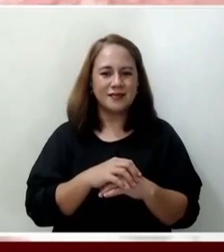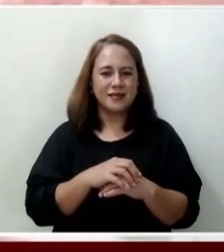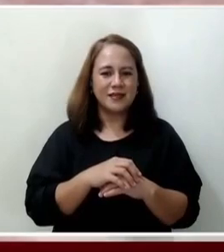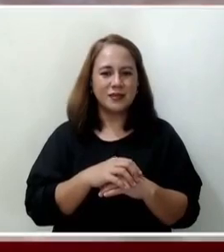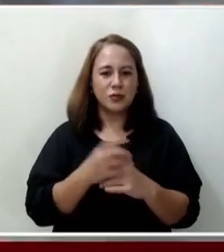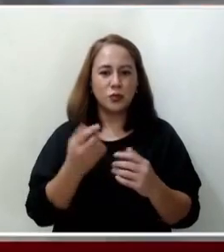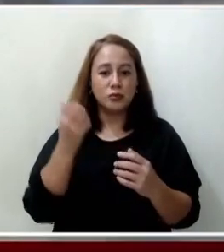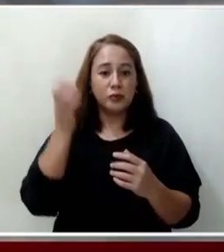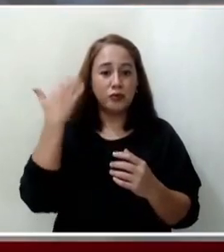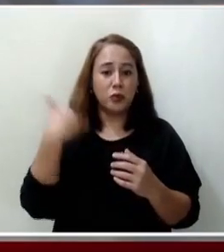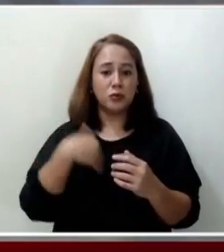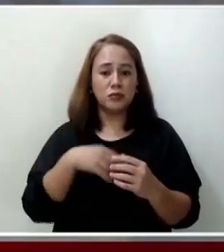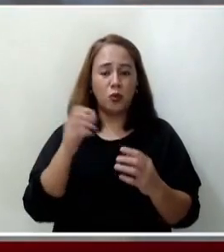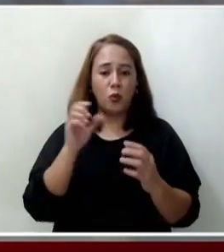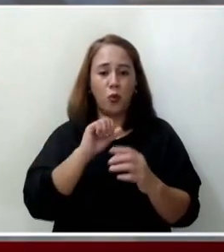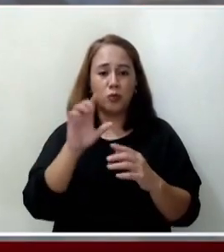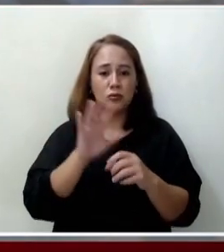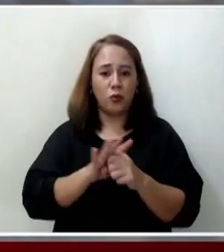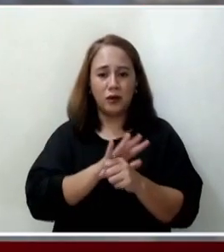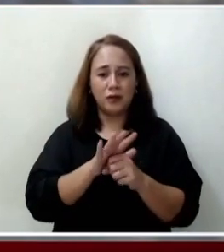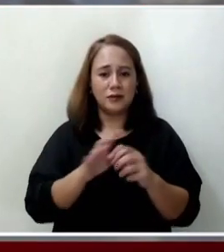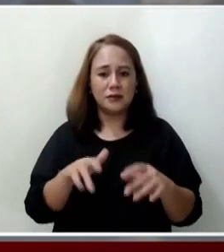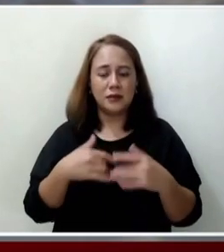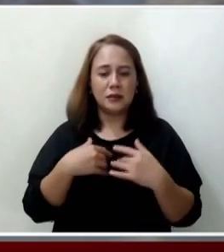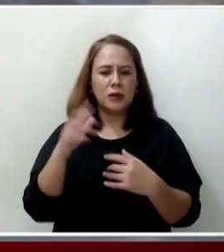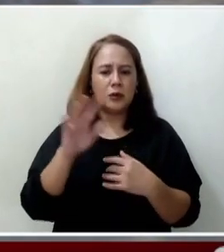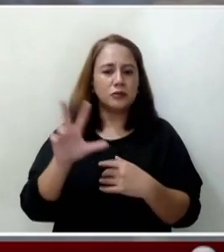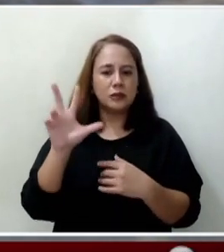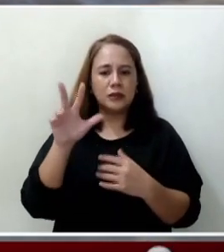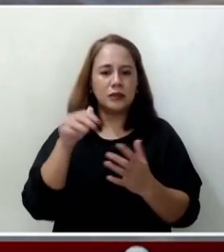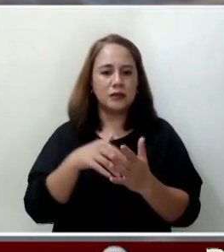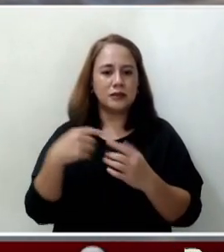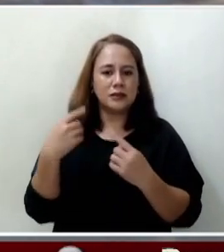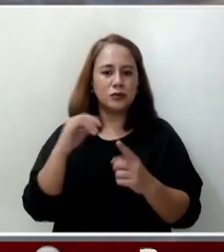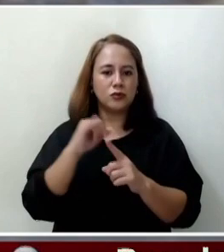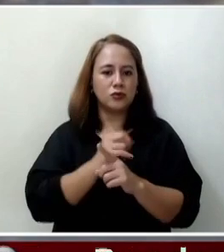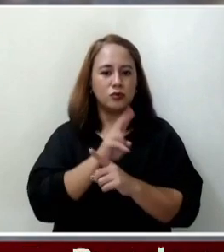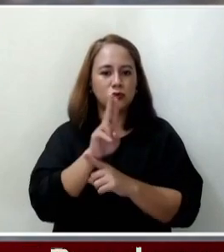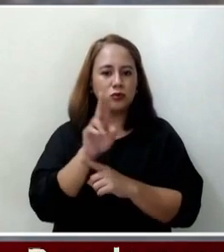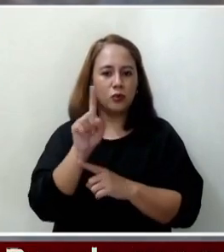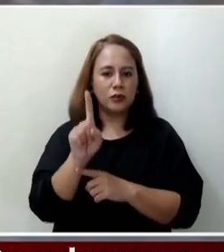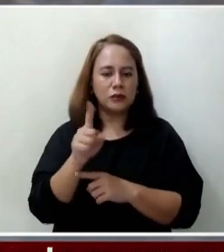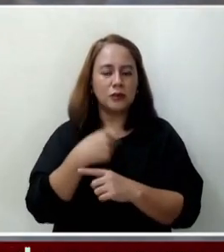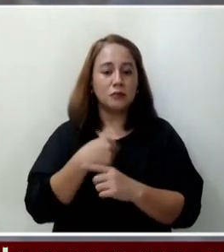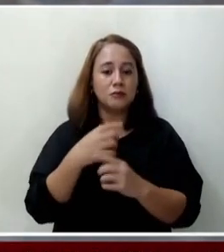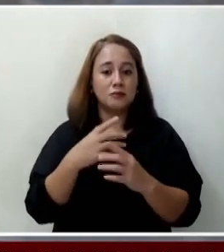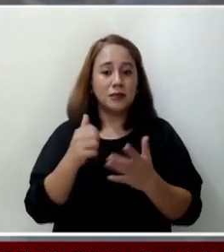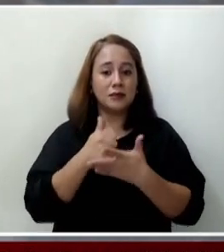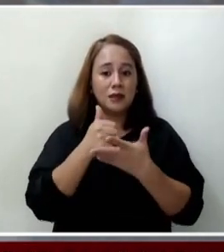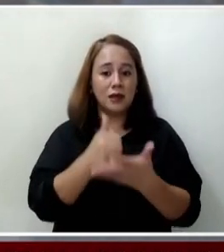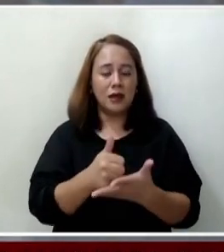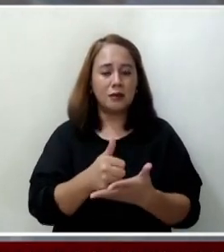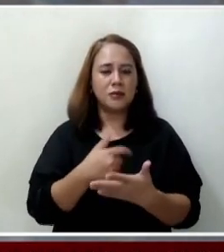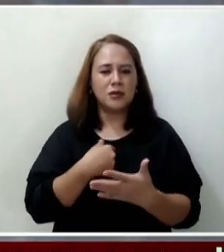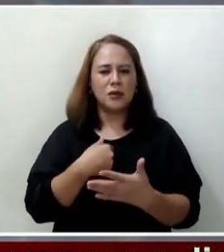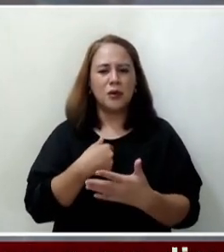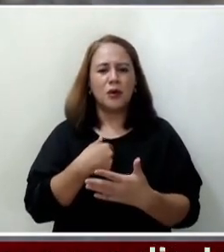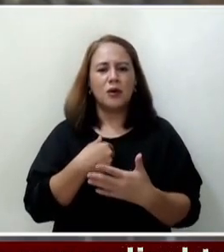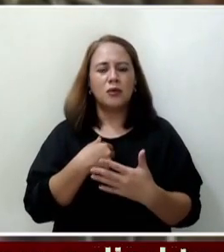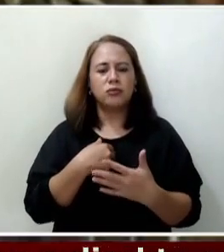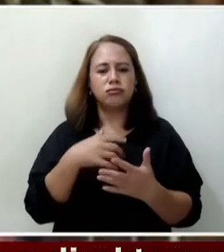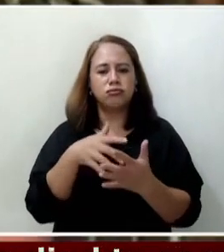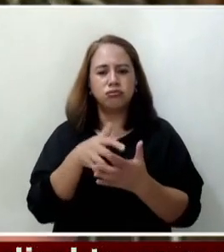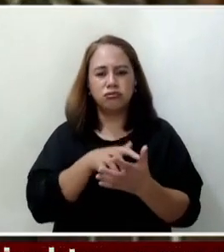rito. Higit 3,000 na ang dumating sa Boracay mula June 1. Malaking bagay ito sa naghihingalong ekonomiya ng